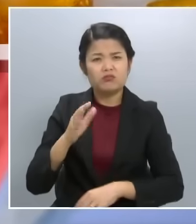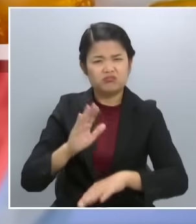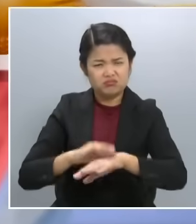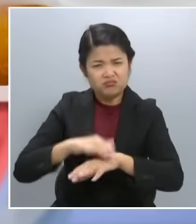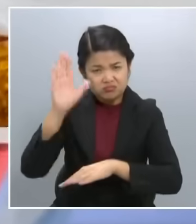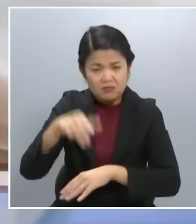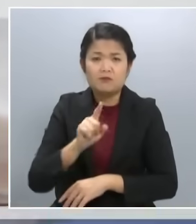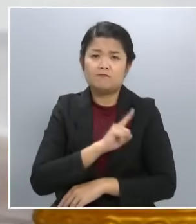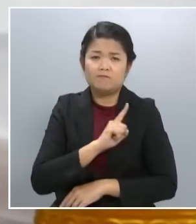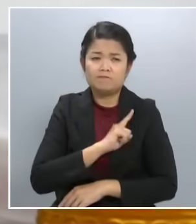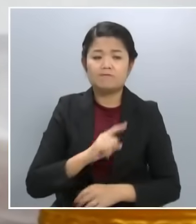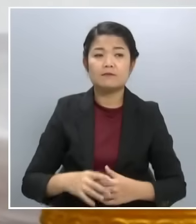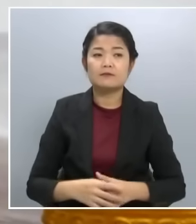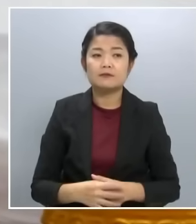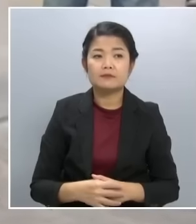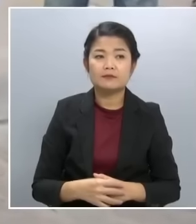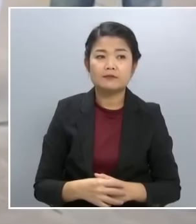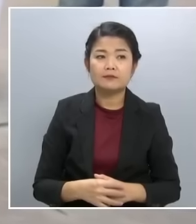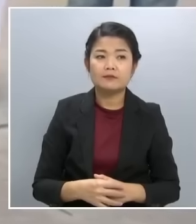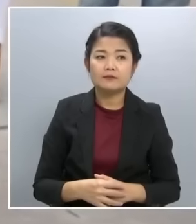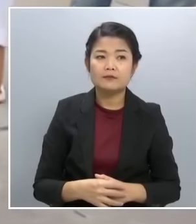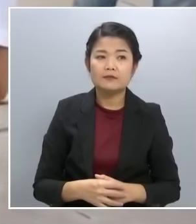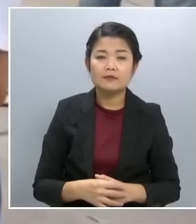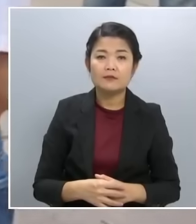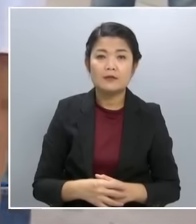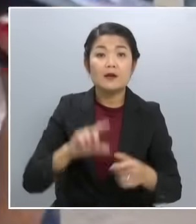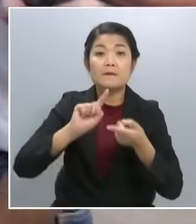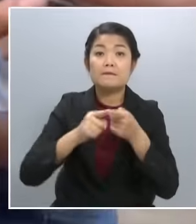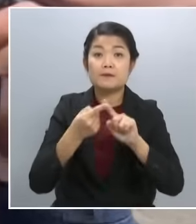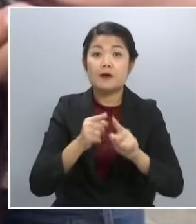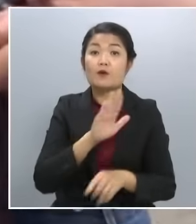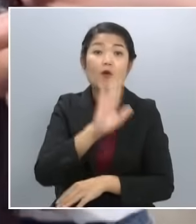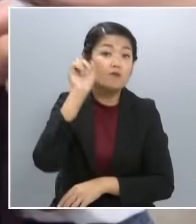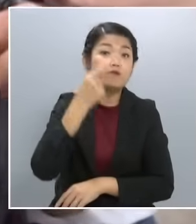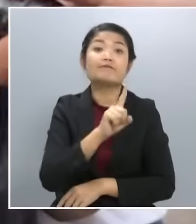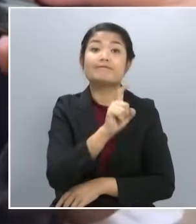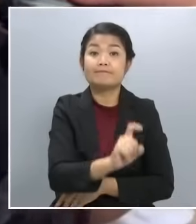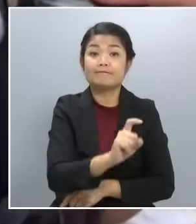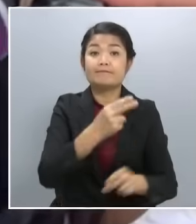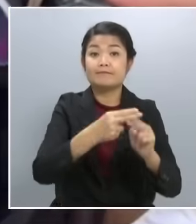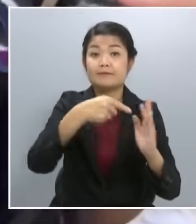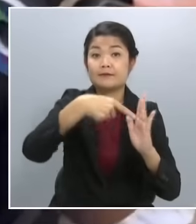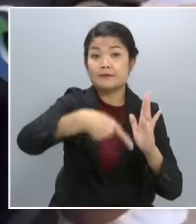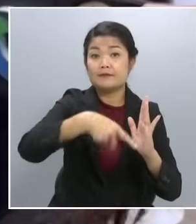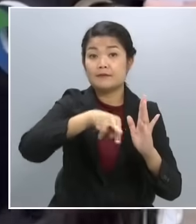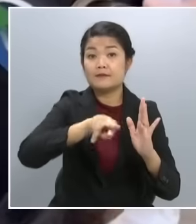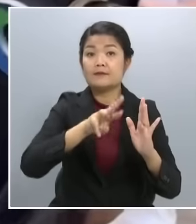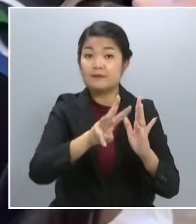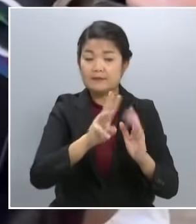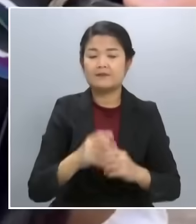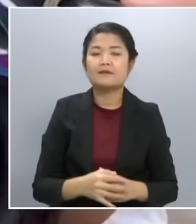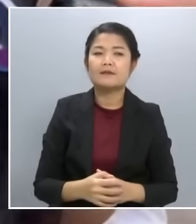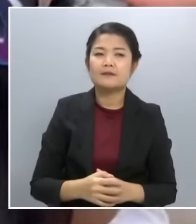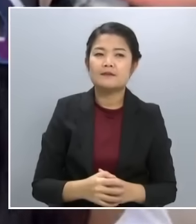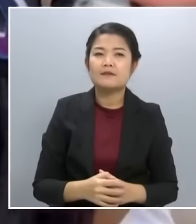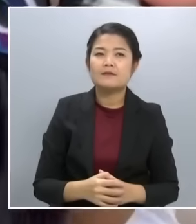ทำค่ะพี่เนี่ยครับนี่คือคุณเดือนนะฮะซึ่งเป็นเพื่อนของแพวเป็นเพื่อนรุ่นน้องคุณผู้ชม